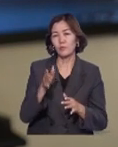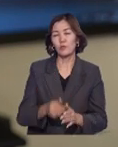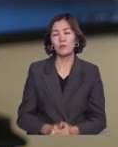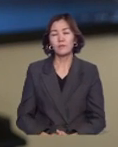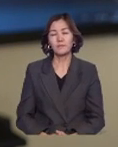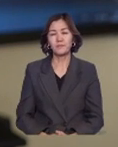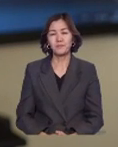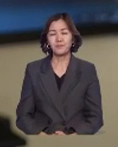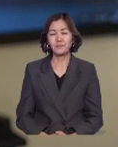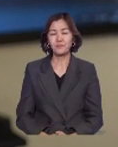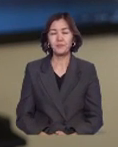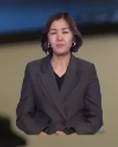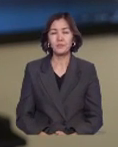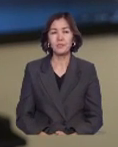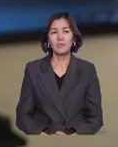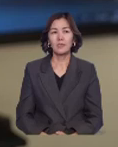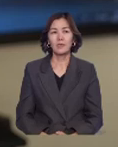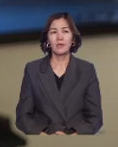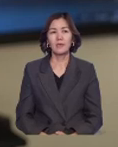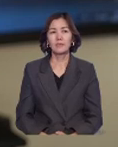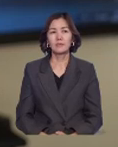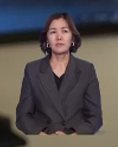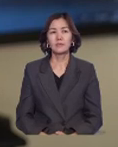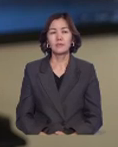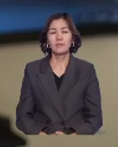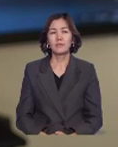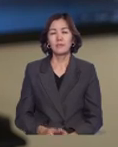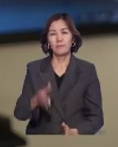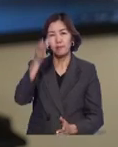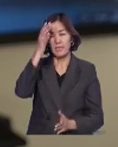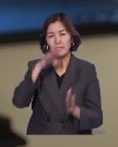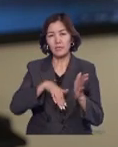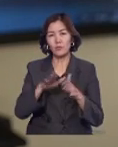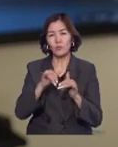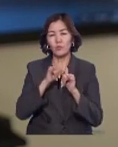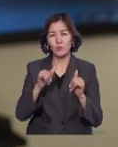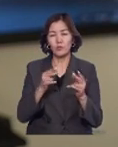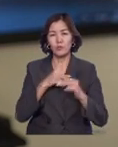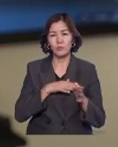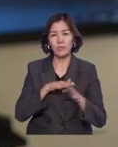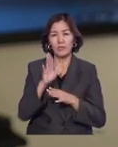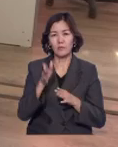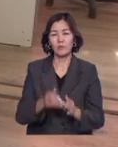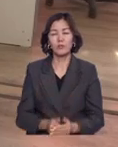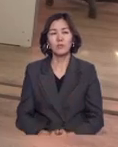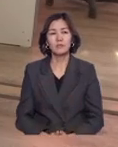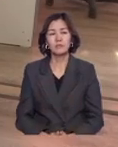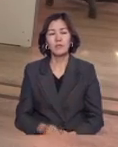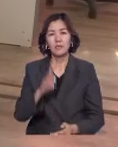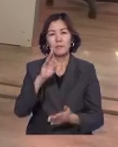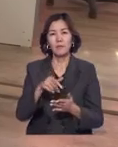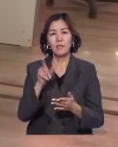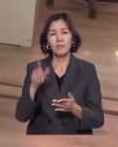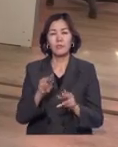қосымша даярлау және біліктілігін жетілдіру сынды бағыттар бойынша жұмыс атқарамыз деген ойдамыз. Мемлекет